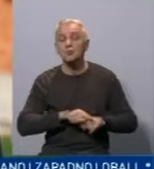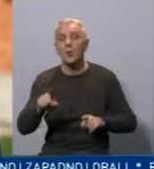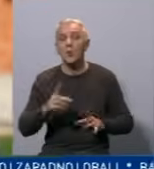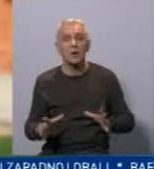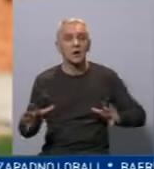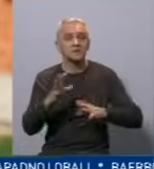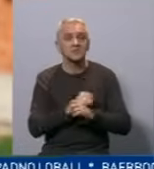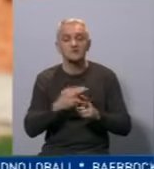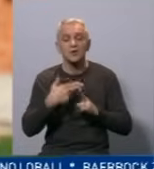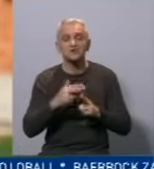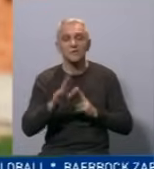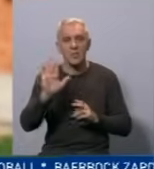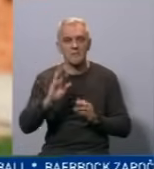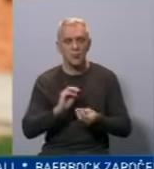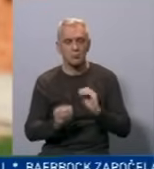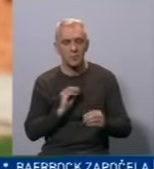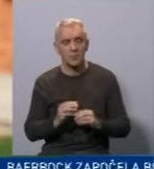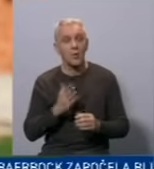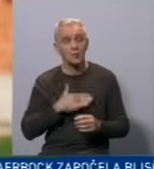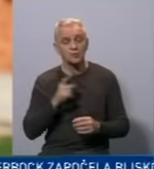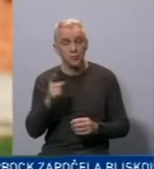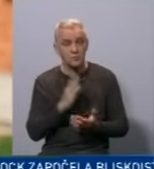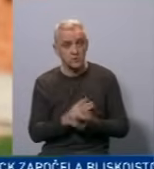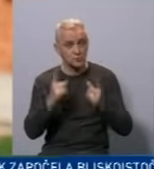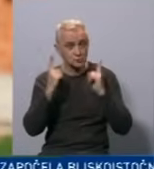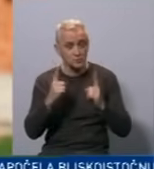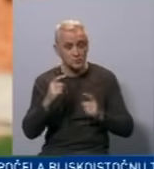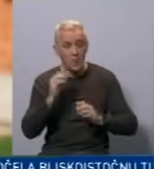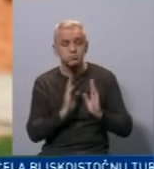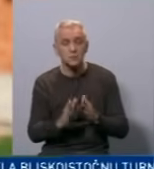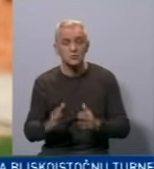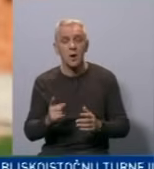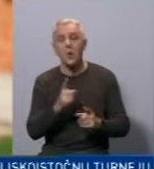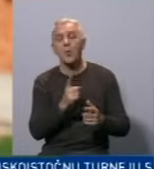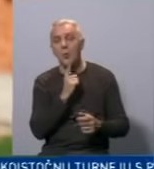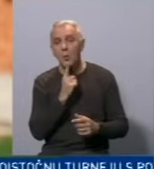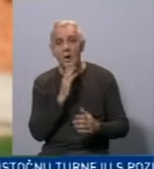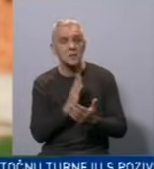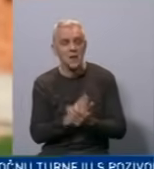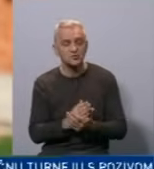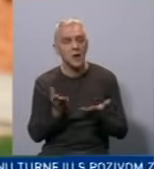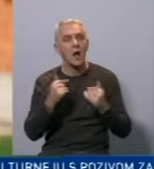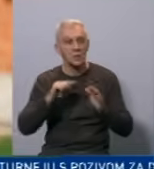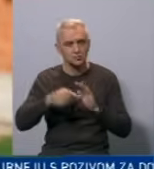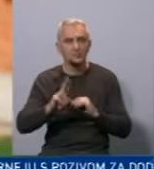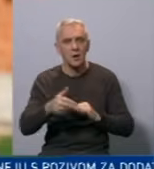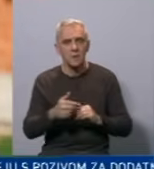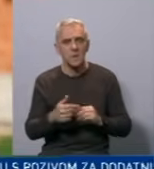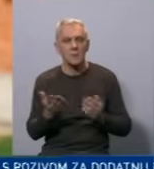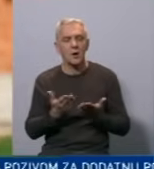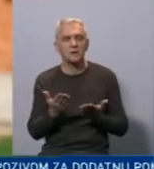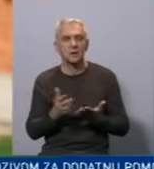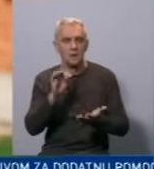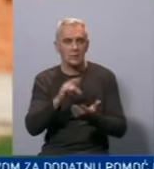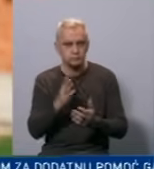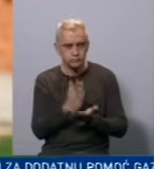završavanja, rješavanja njihovog problema, da li će to biti neki sudski postupci ili na koji način, ali u suštini imat ćemo i gdje da ih izdvojimo, da oni